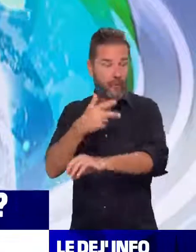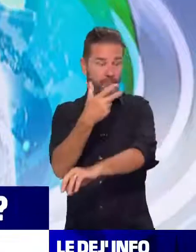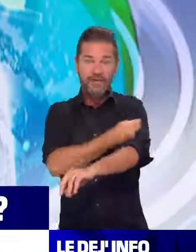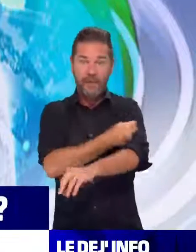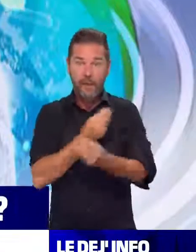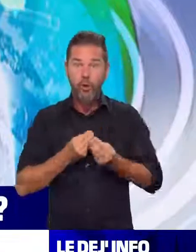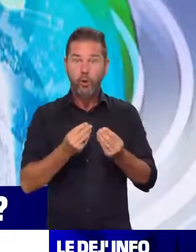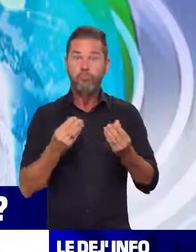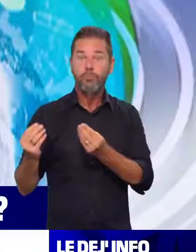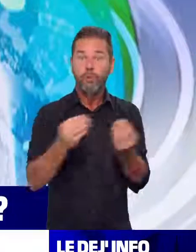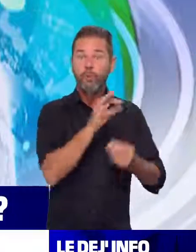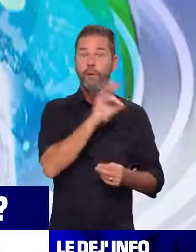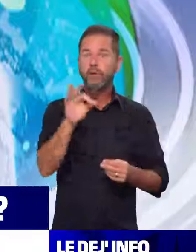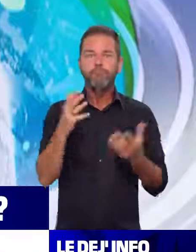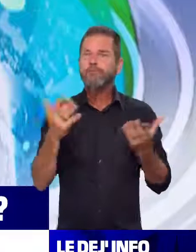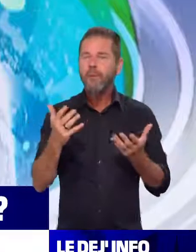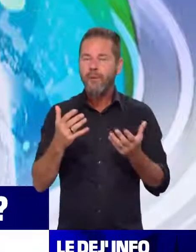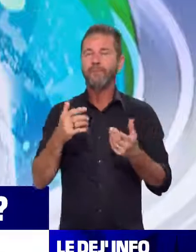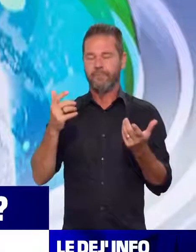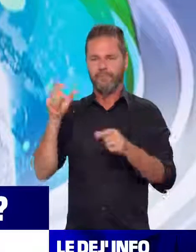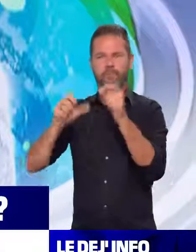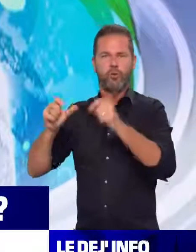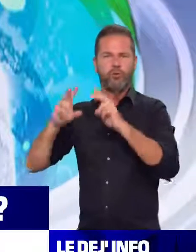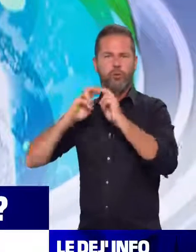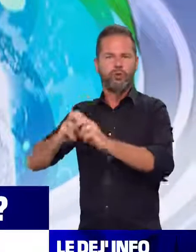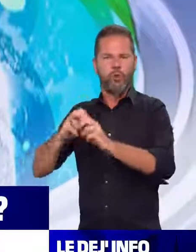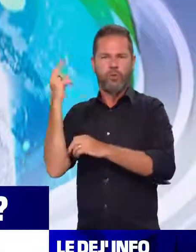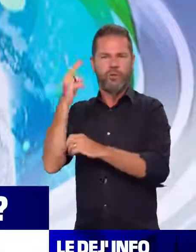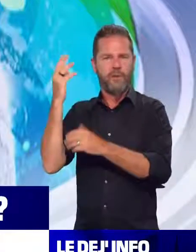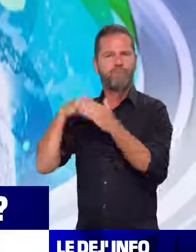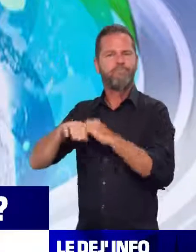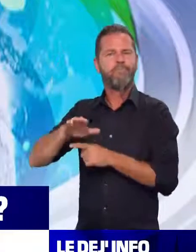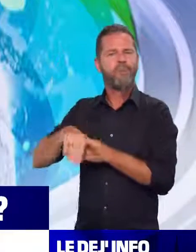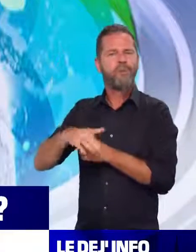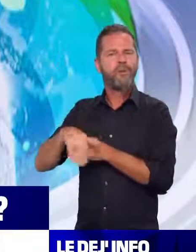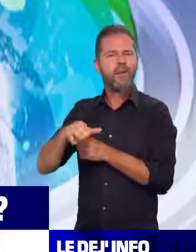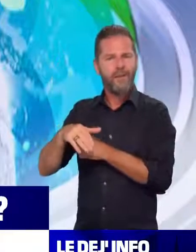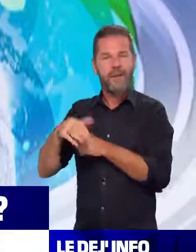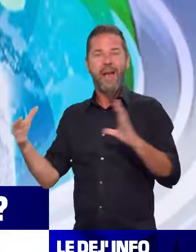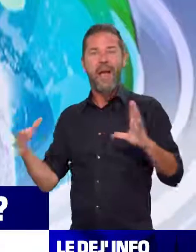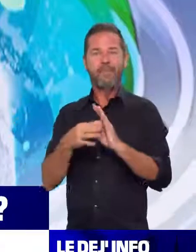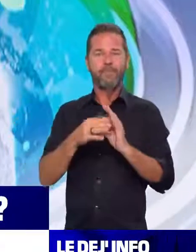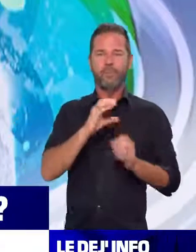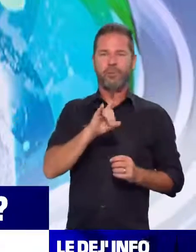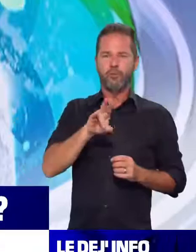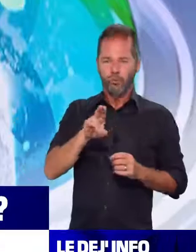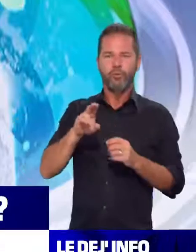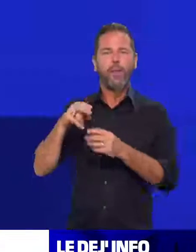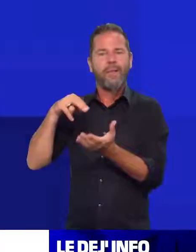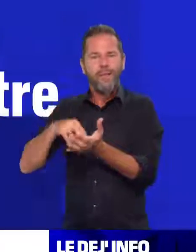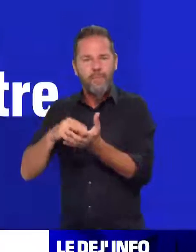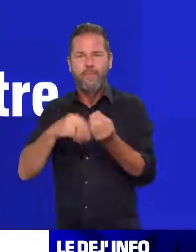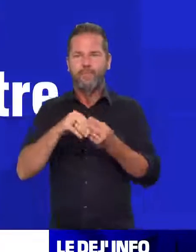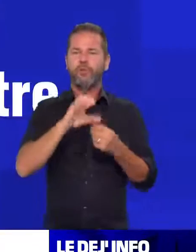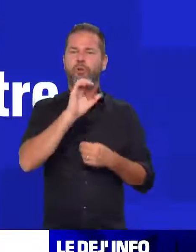population française. Une étude menée par des chercheurs de l'Université de Montpellier avec les CHU de Nîmes et Caen. Fanny